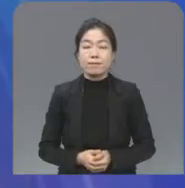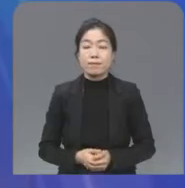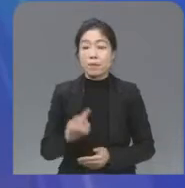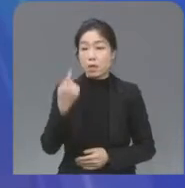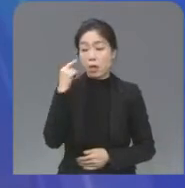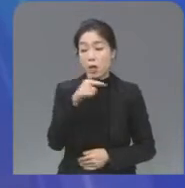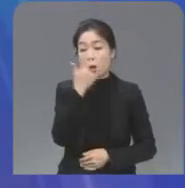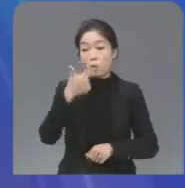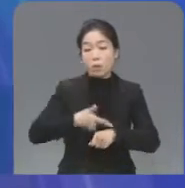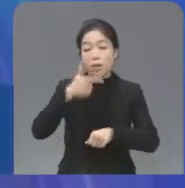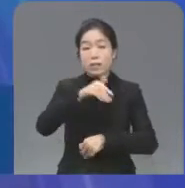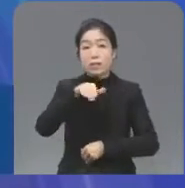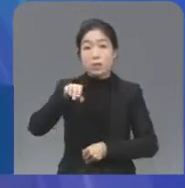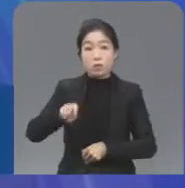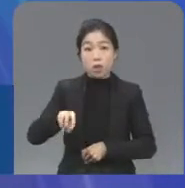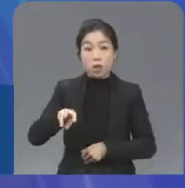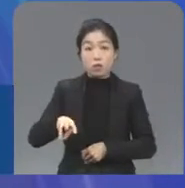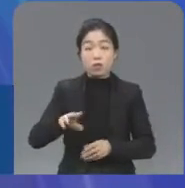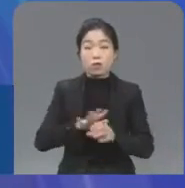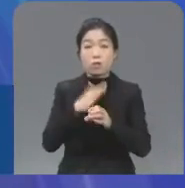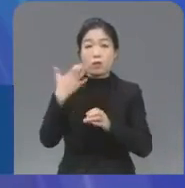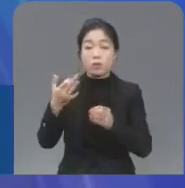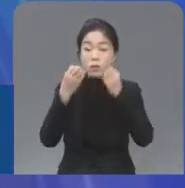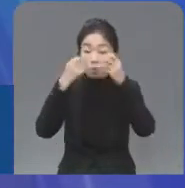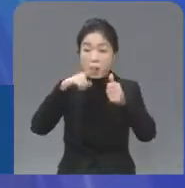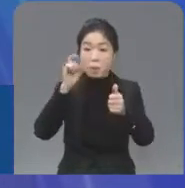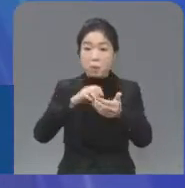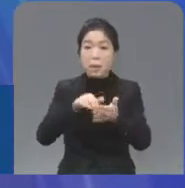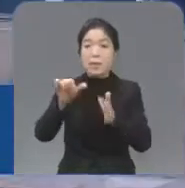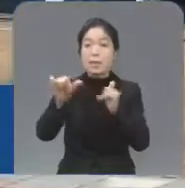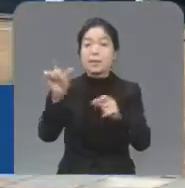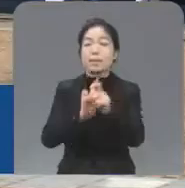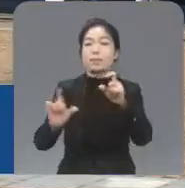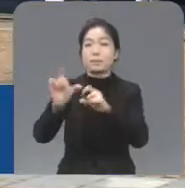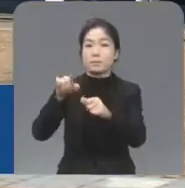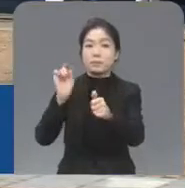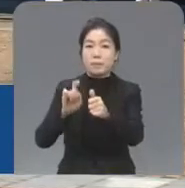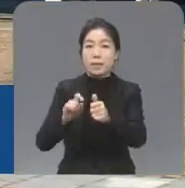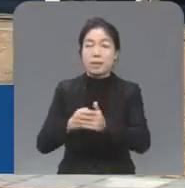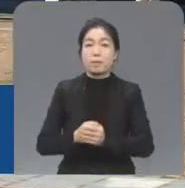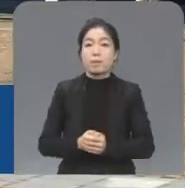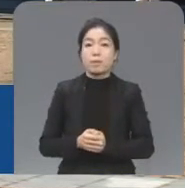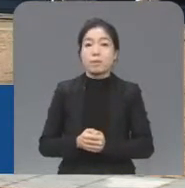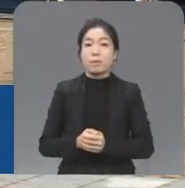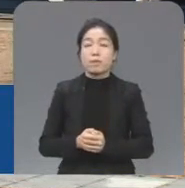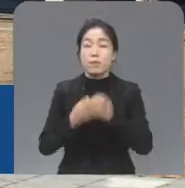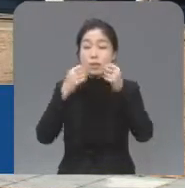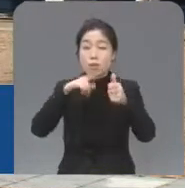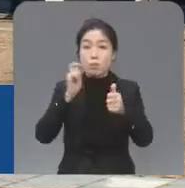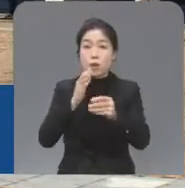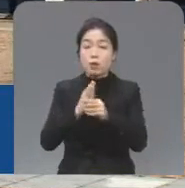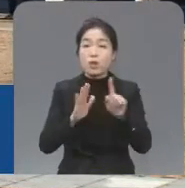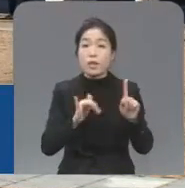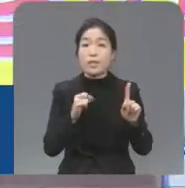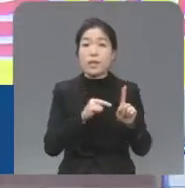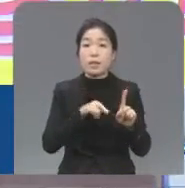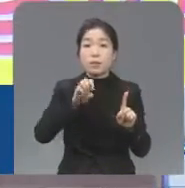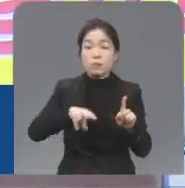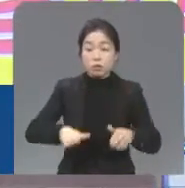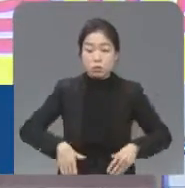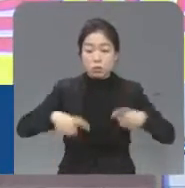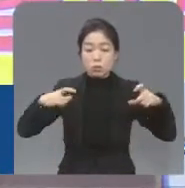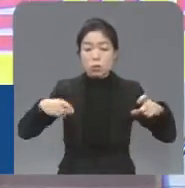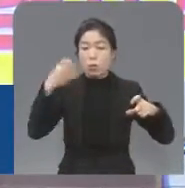어제 오후 6시를 기준으로 광주에서는 코로나19 신규 확진자 5명이 추가됐습니다. 신규 확진자 가운데 한 명은 광주